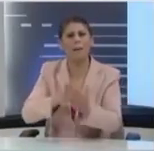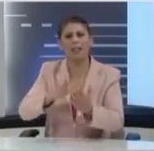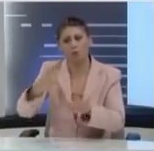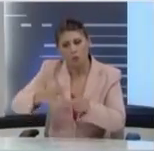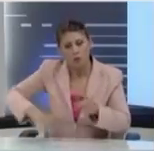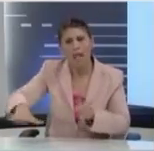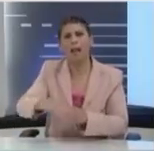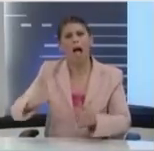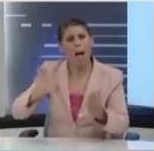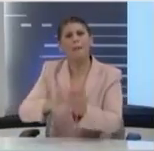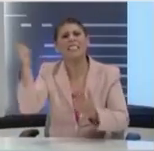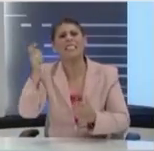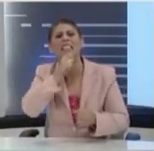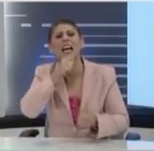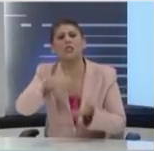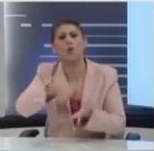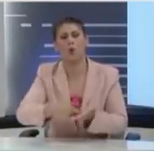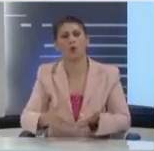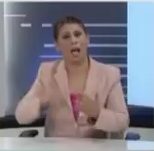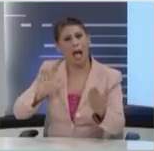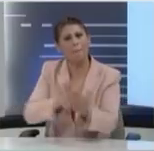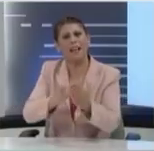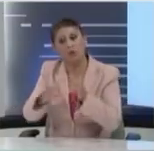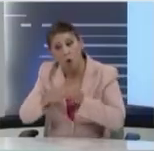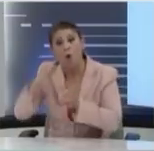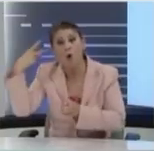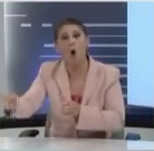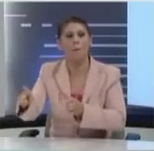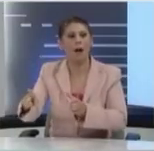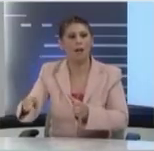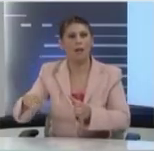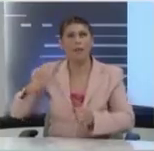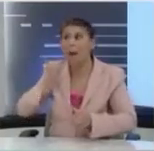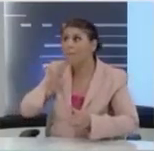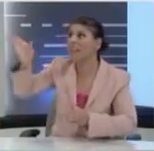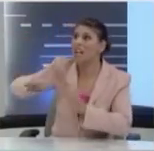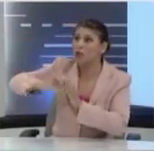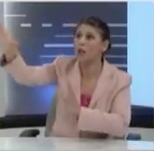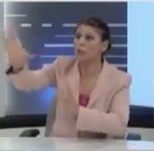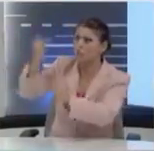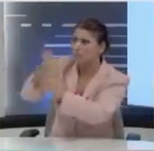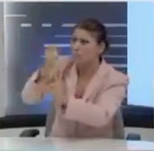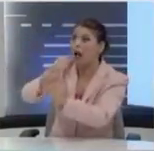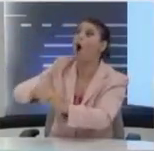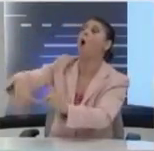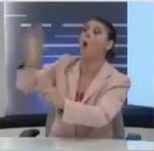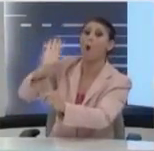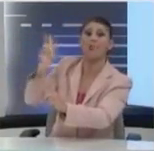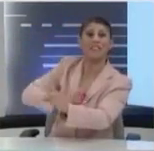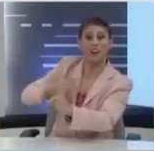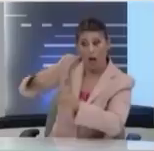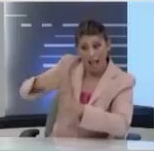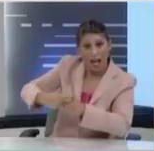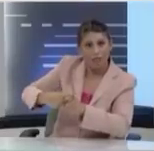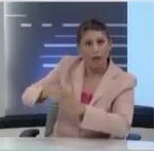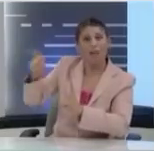λαό, απέναντι στους συνταξιούχους, απέναντι και στην παράταξή σας, να βγαίνετε στο εξωτερικό και αντί να υπερασπίζετε τα συμφέροντα της